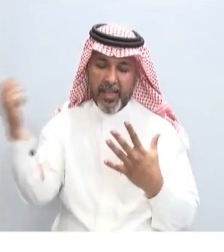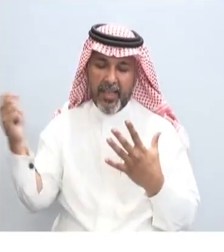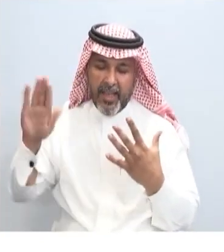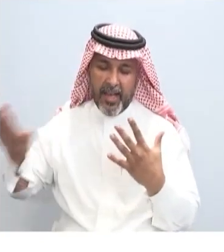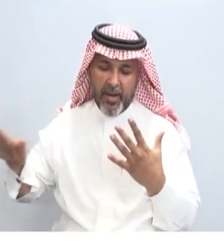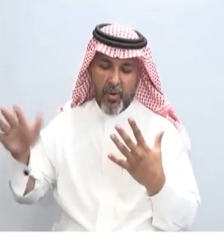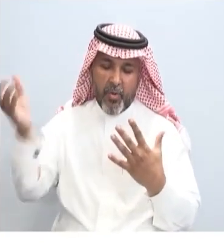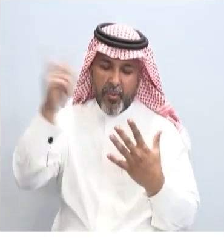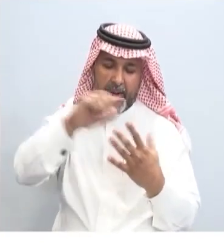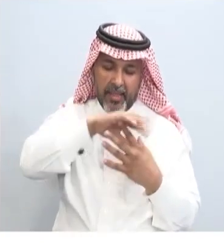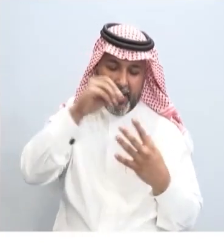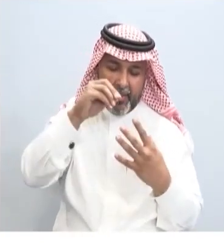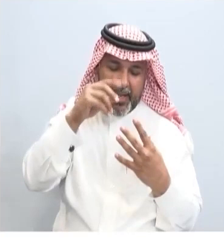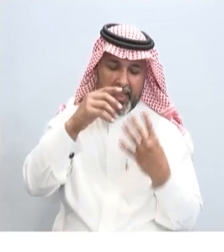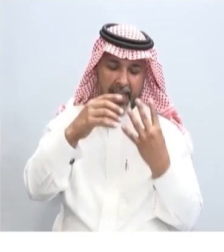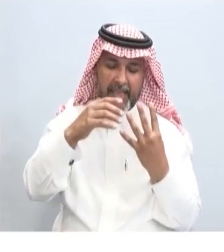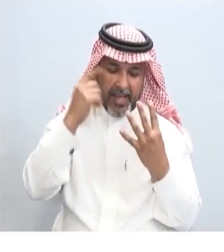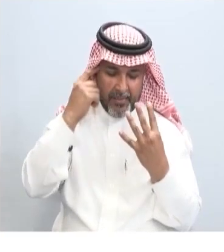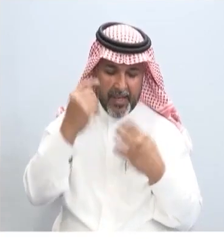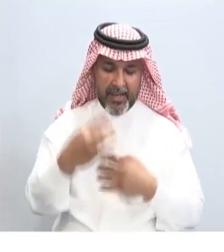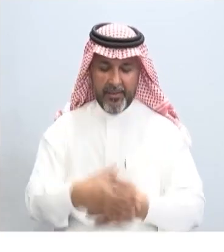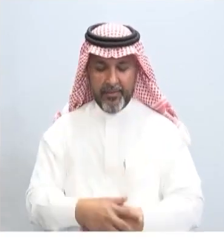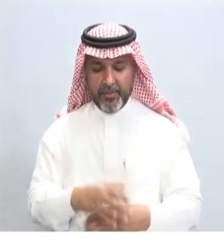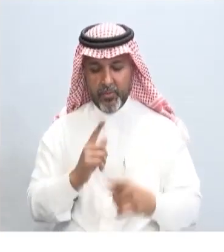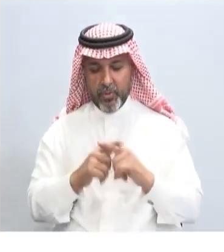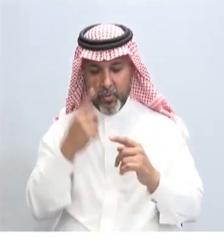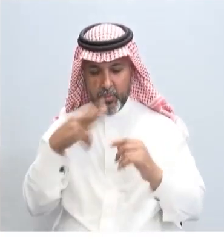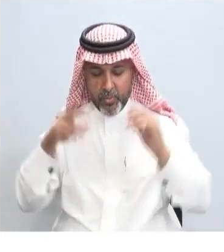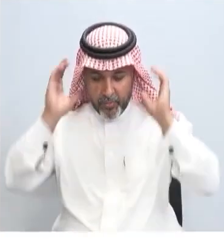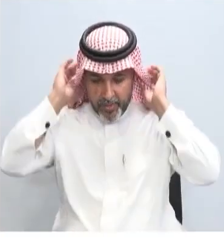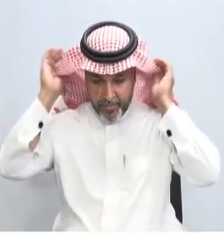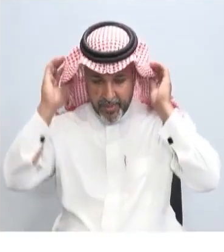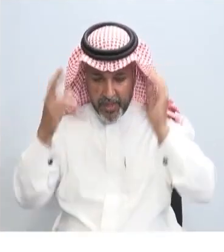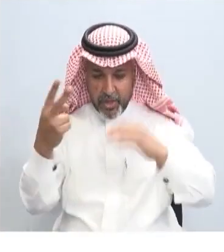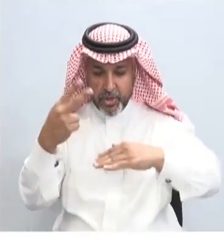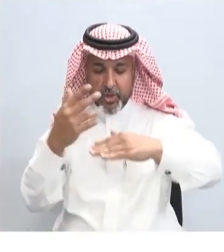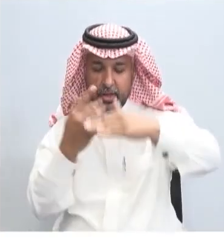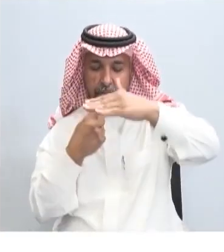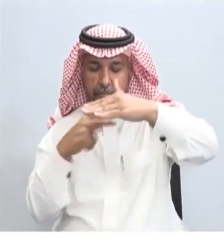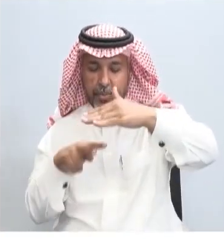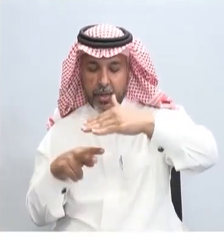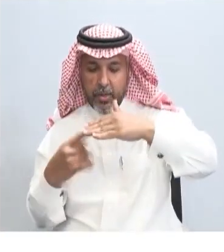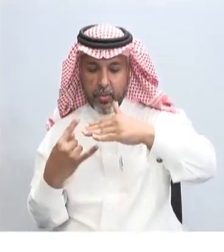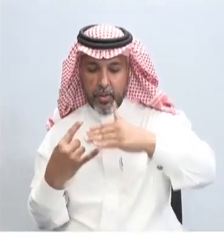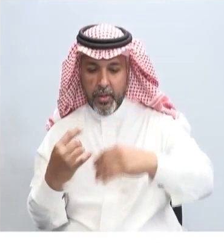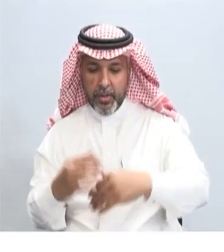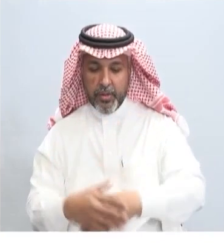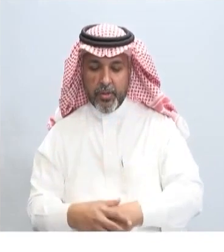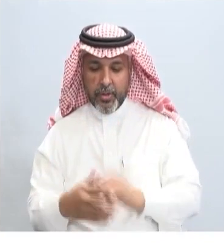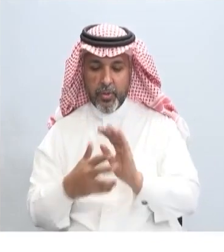يعني بهذه الصوره فهذه هي طريقه حساب الحادث الاحتمال في الحوادث المستقله